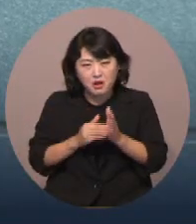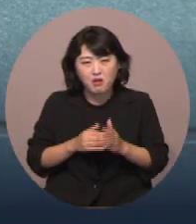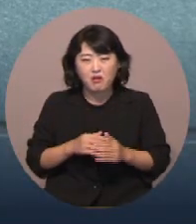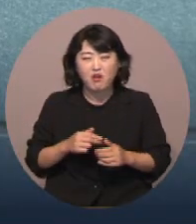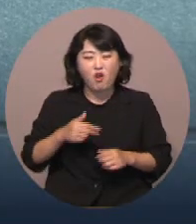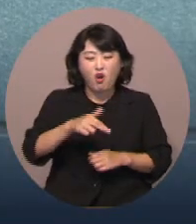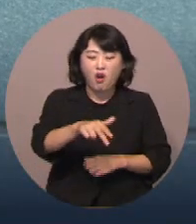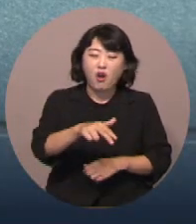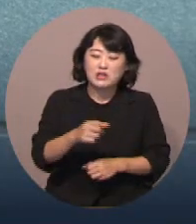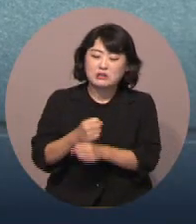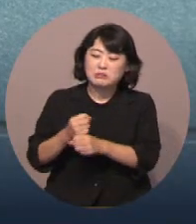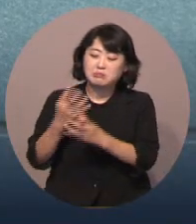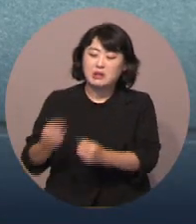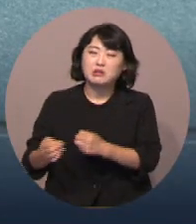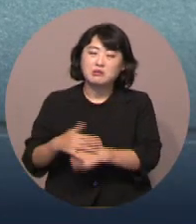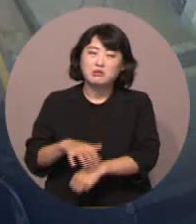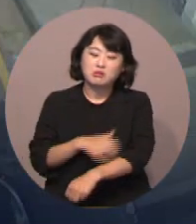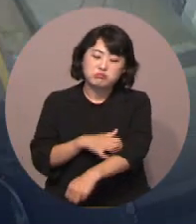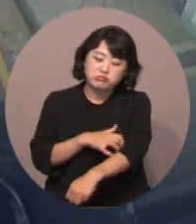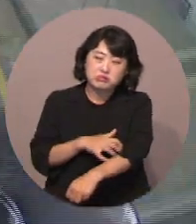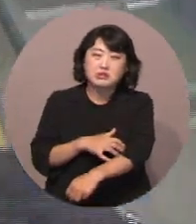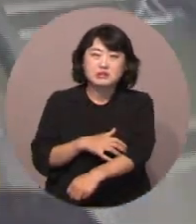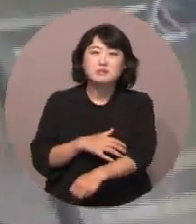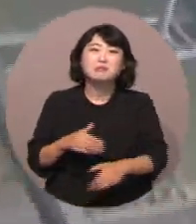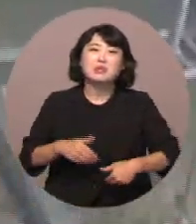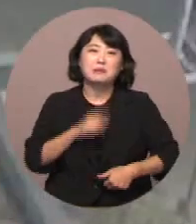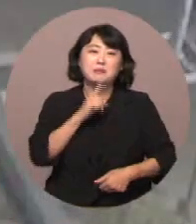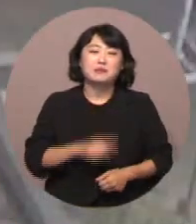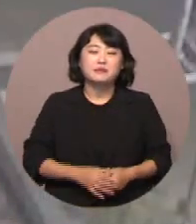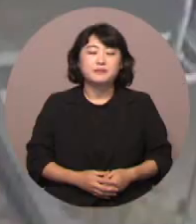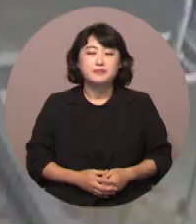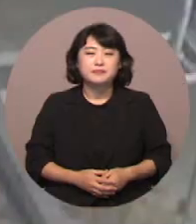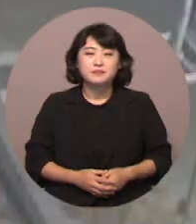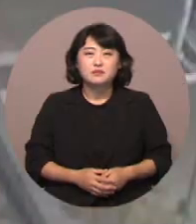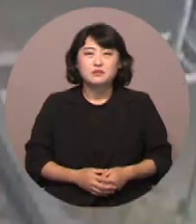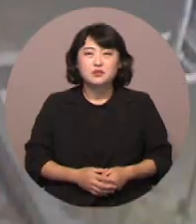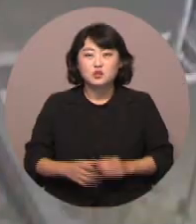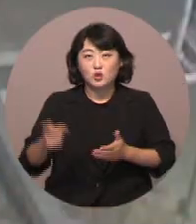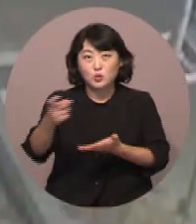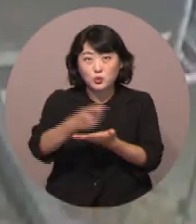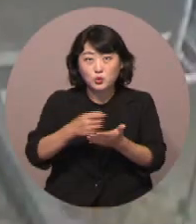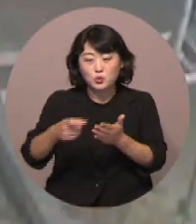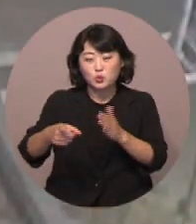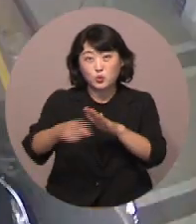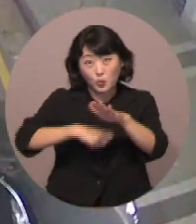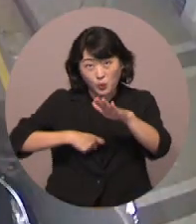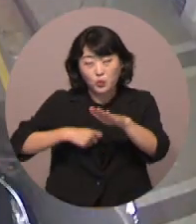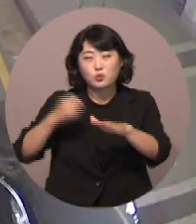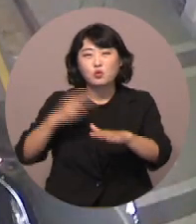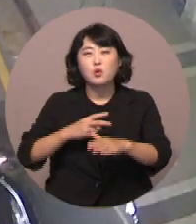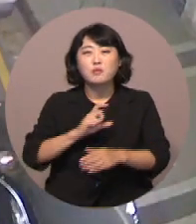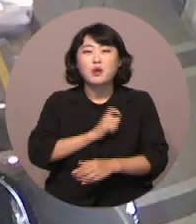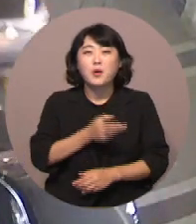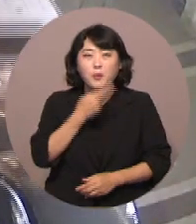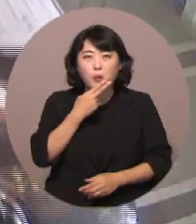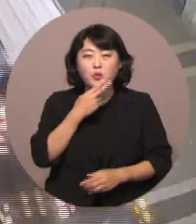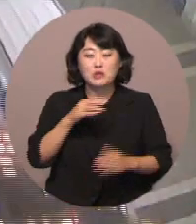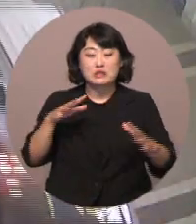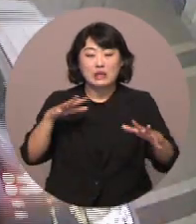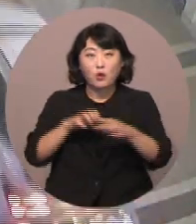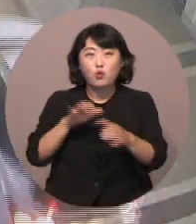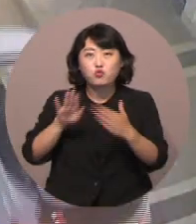많아서 어 교통 수단이 필요해서 경찰은 는 절도와 무면허 사고후 미조치 등의 혐의로 피의자를